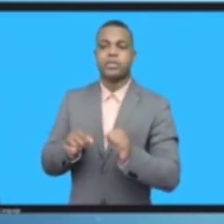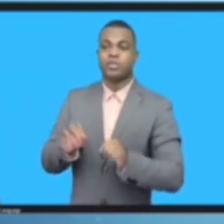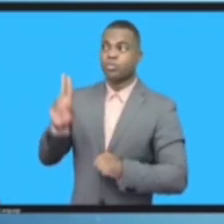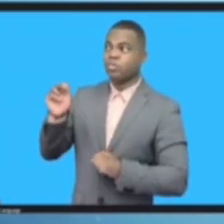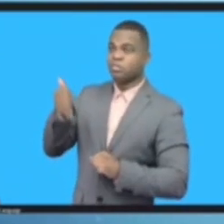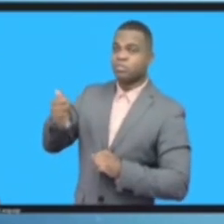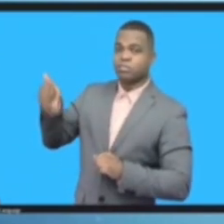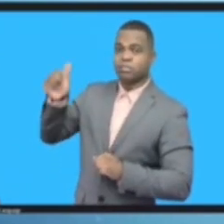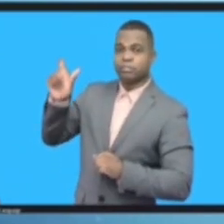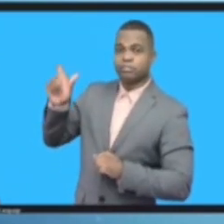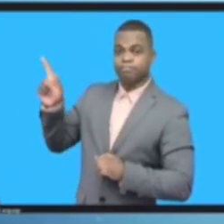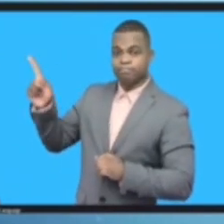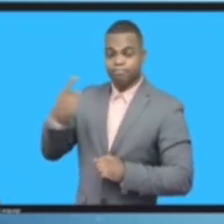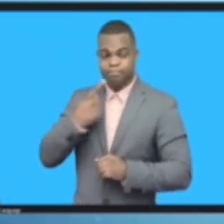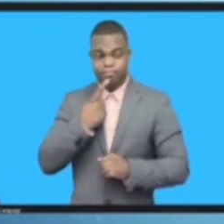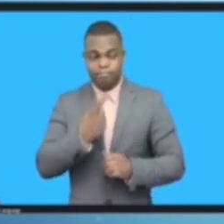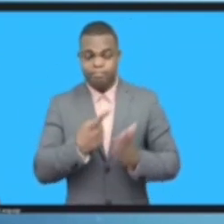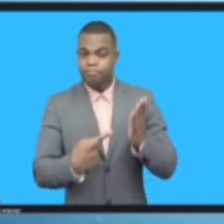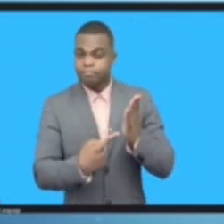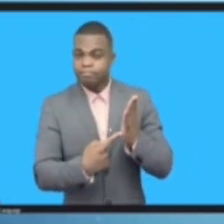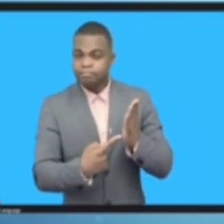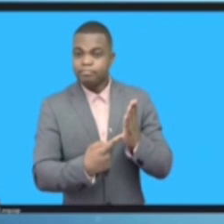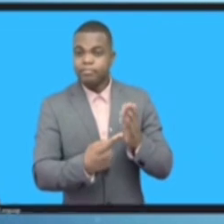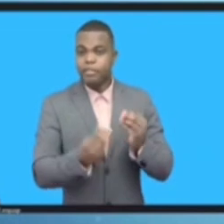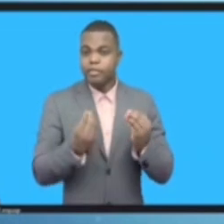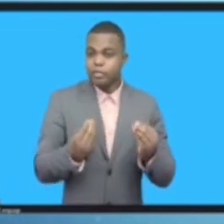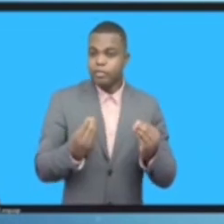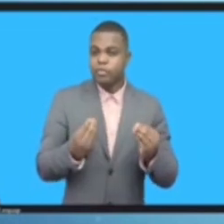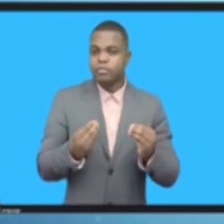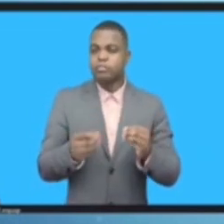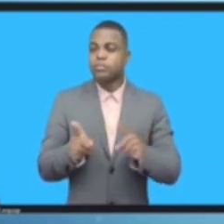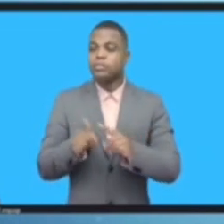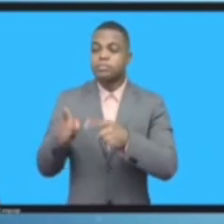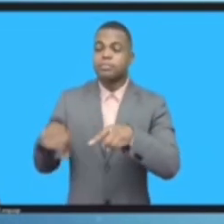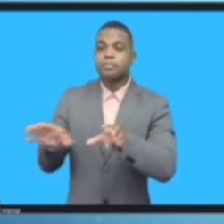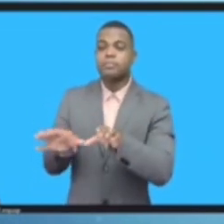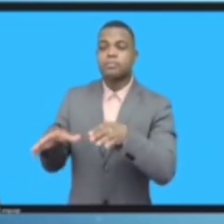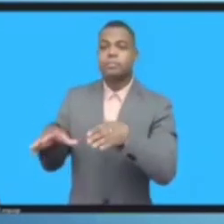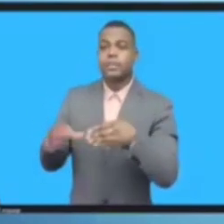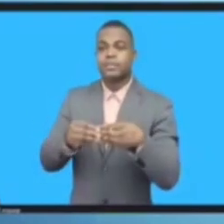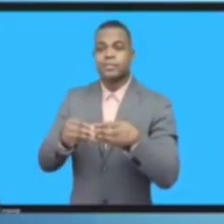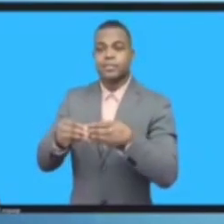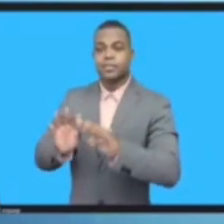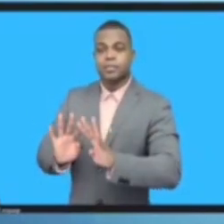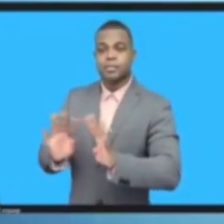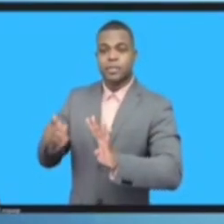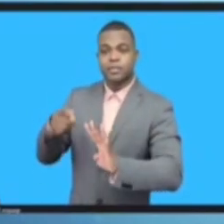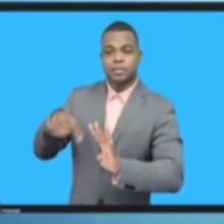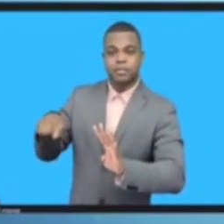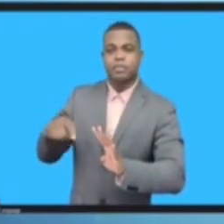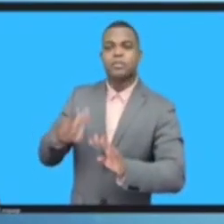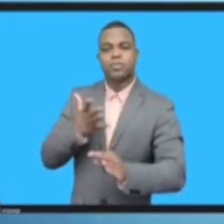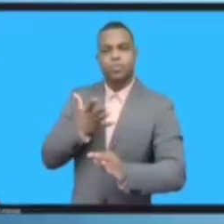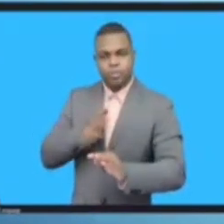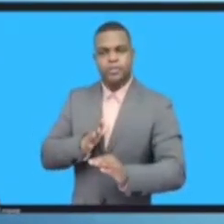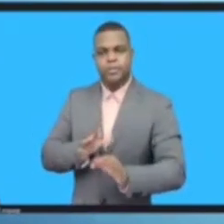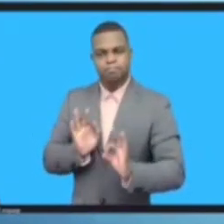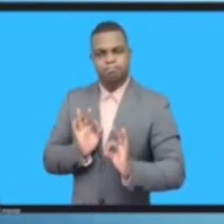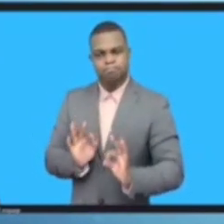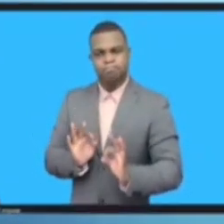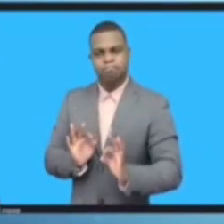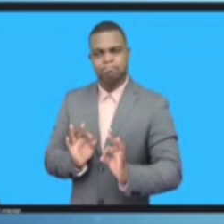qui permettraient d'améliorer la situation dans laquelle se trouve Internet aujourd'hui et aussi l'environnement numérique.